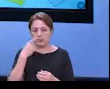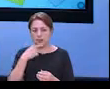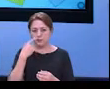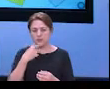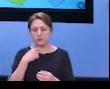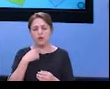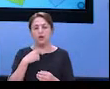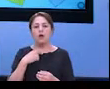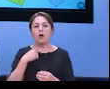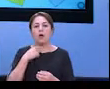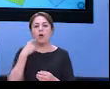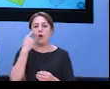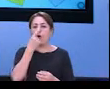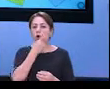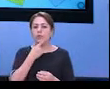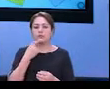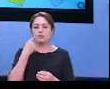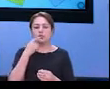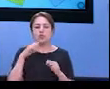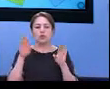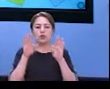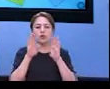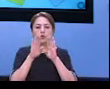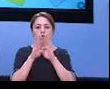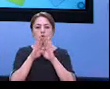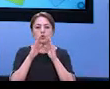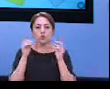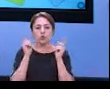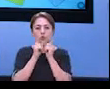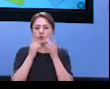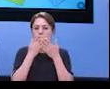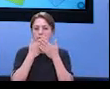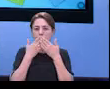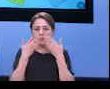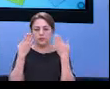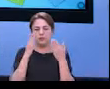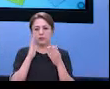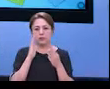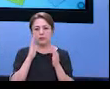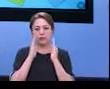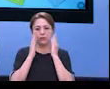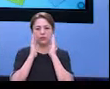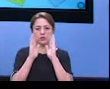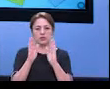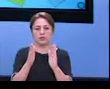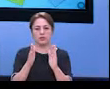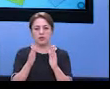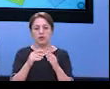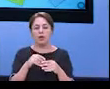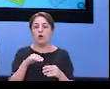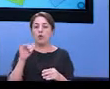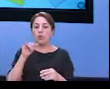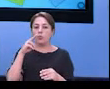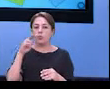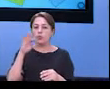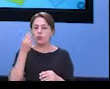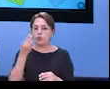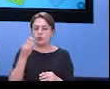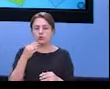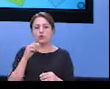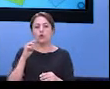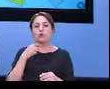qilganimizda og'iz bo'shlig'ida hech qanday to'siqqa uchramasdan hosil bo'lar edi. Xo'sh, undosh